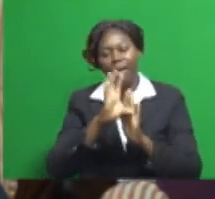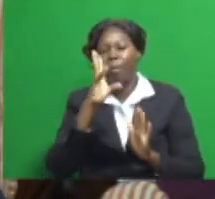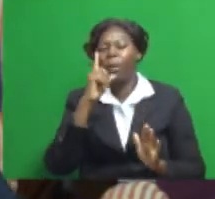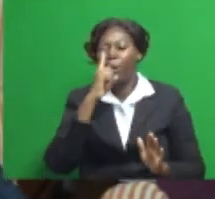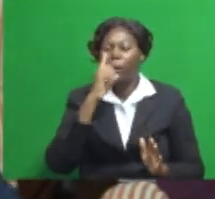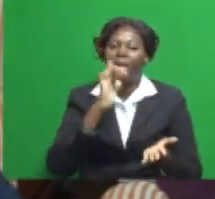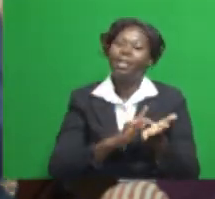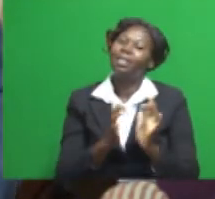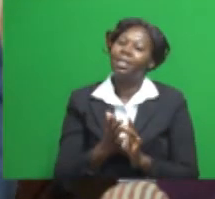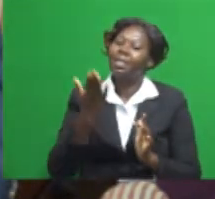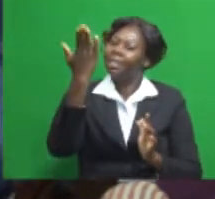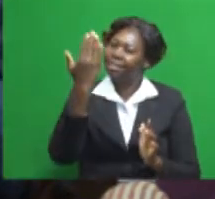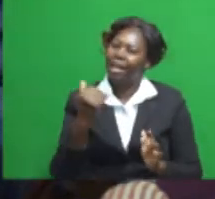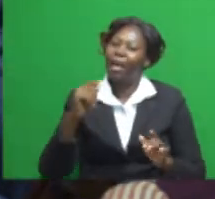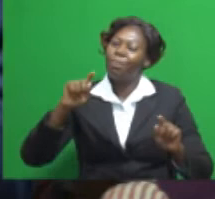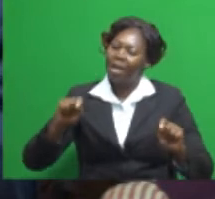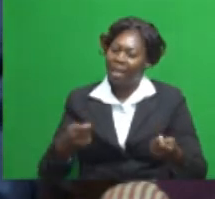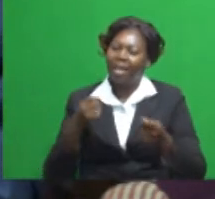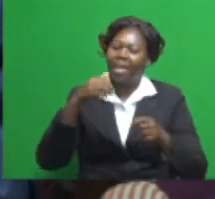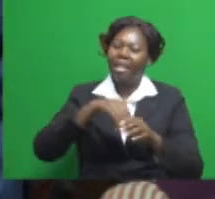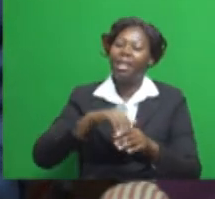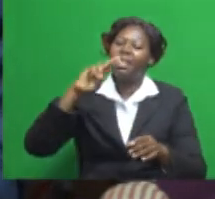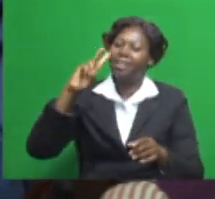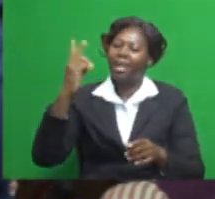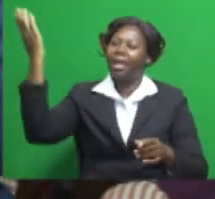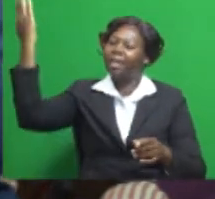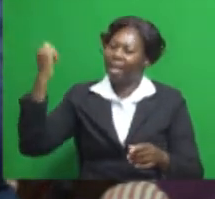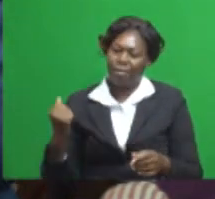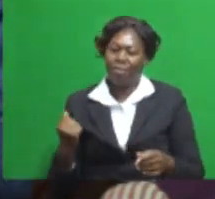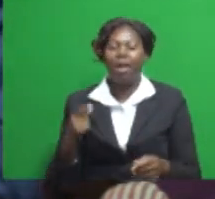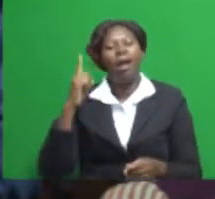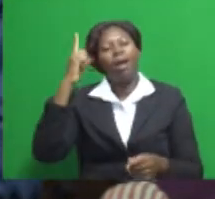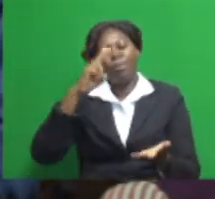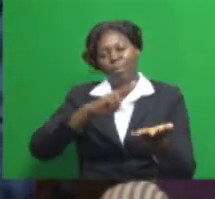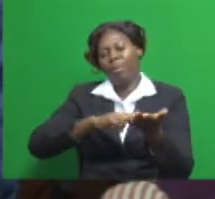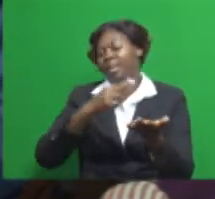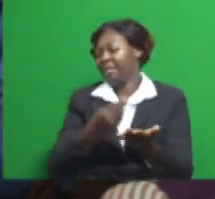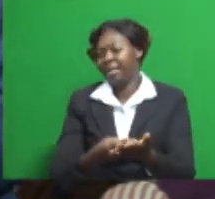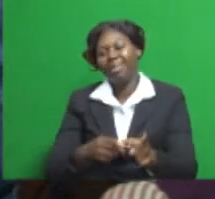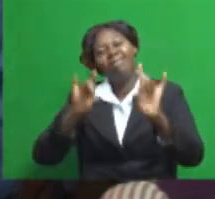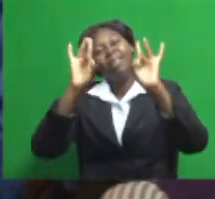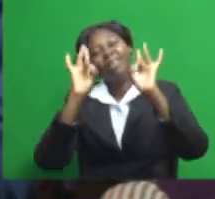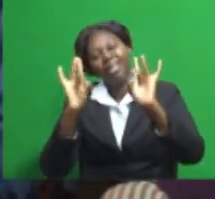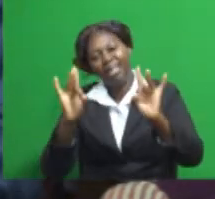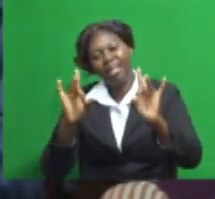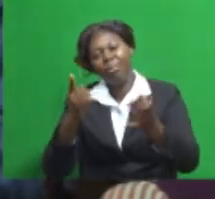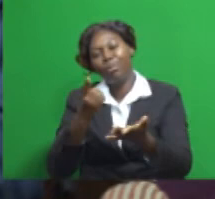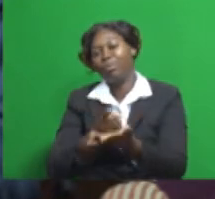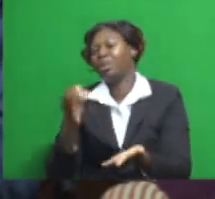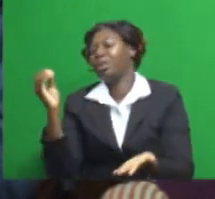coming, tichamuka. Saka ngati batirire kuna Mwari. Tirambe tichiita kuda kwake. Tiverengwe